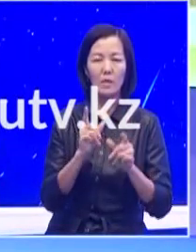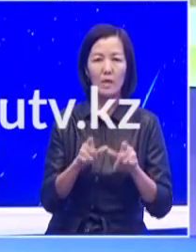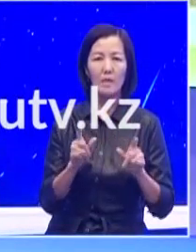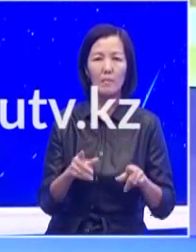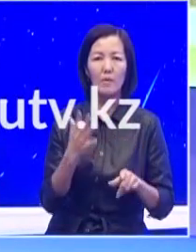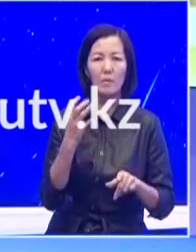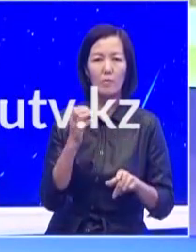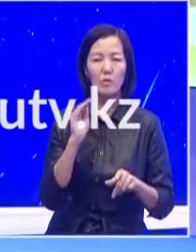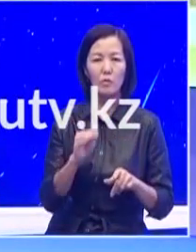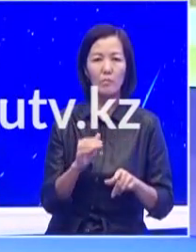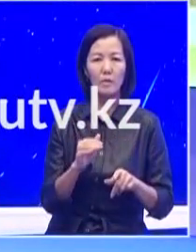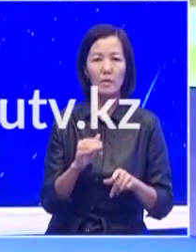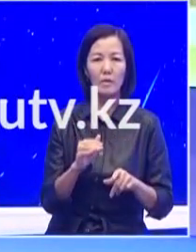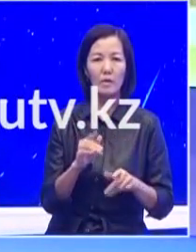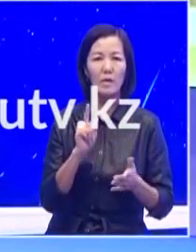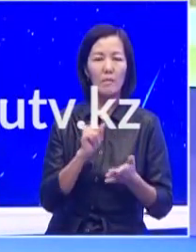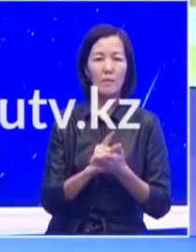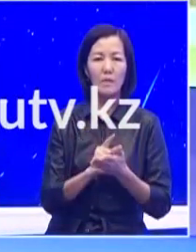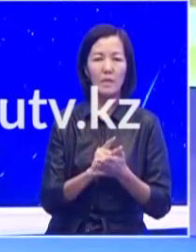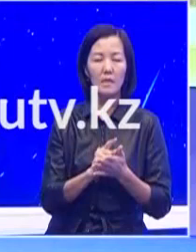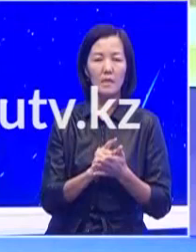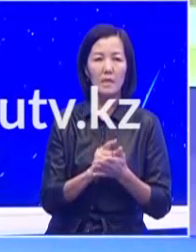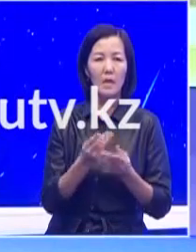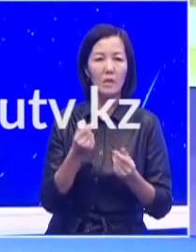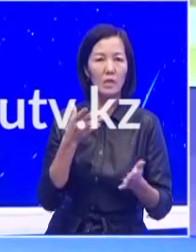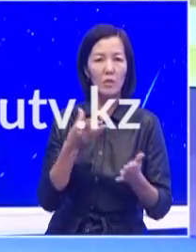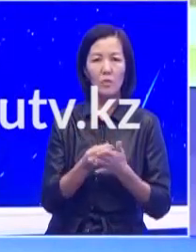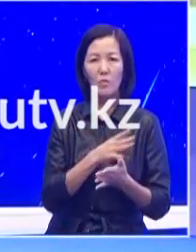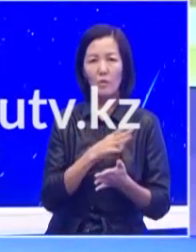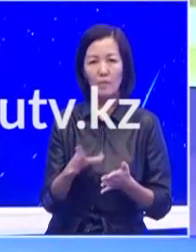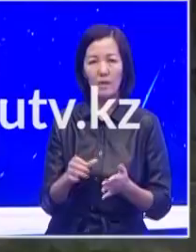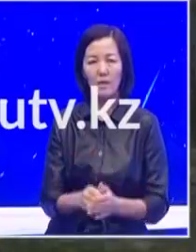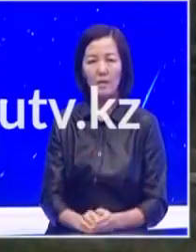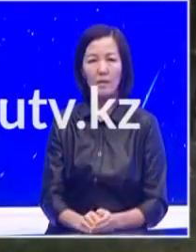саны 500 мың. Яғни олар міндетті жарнаны төлемейді.